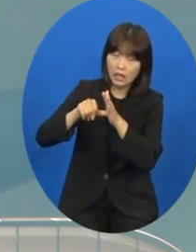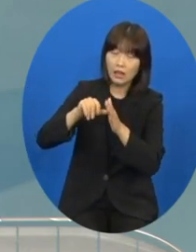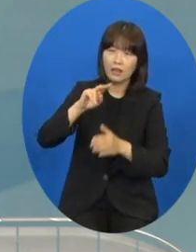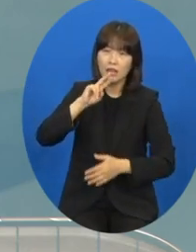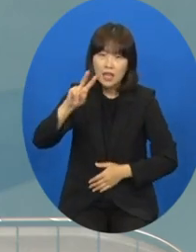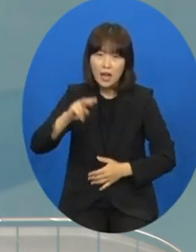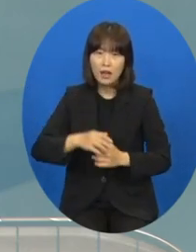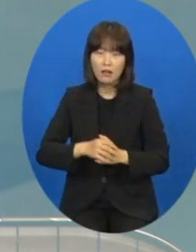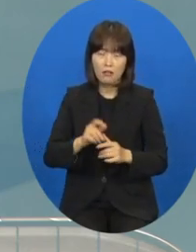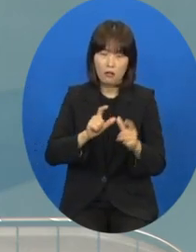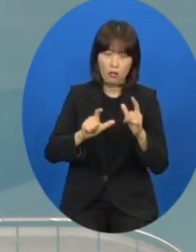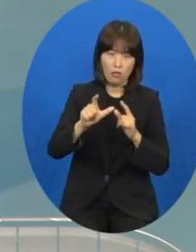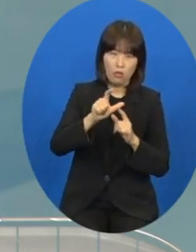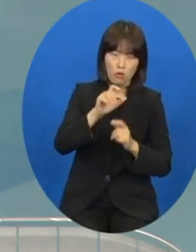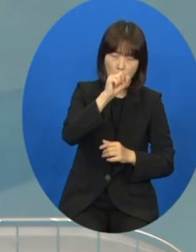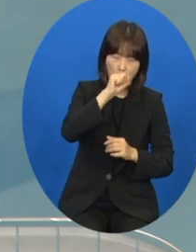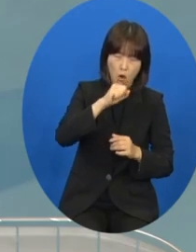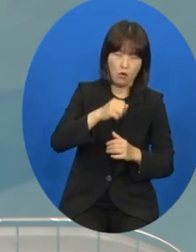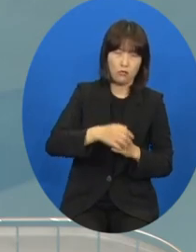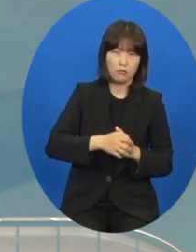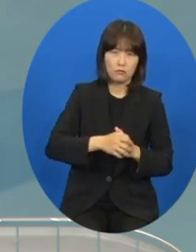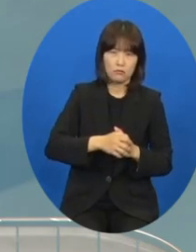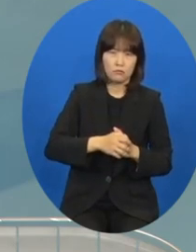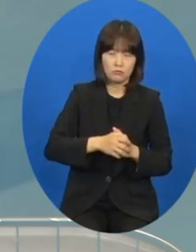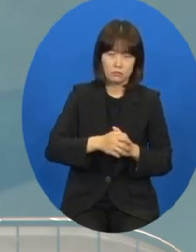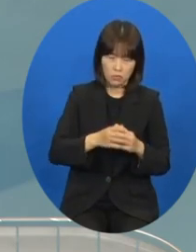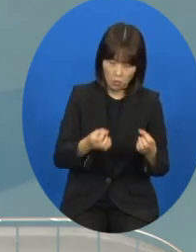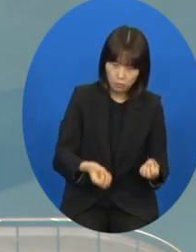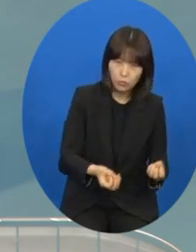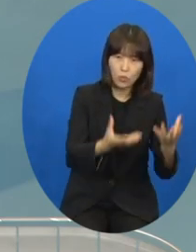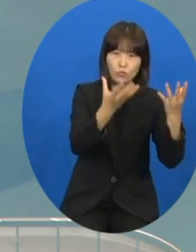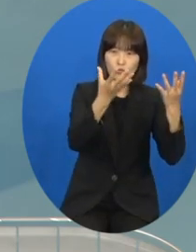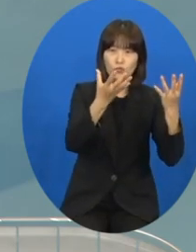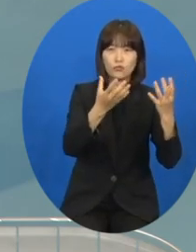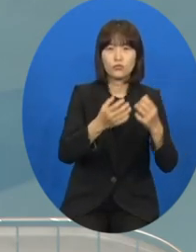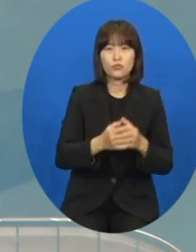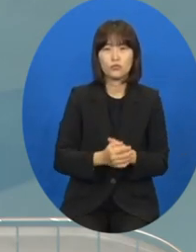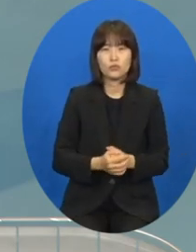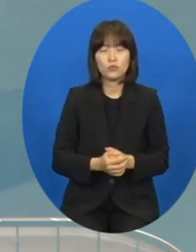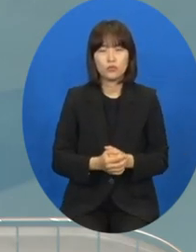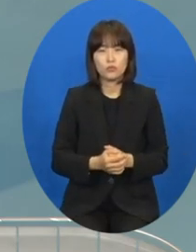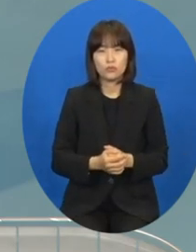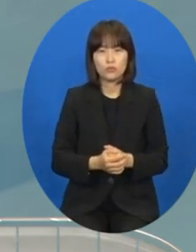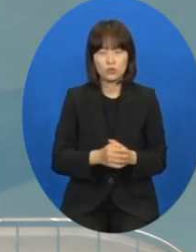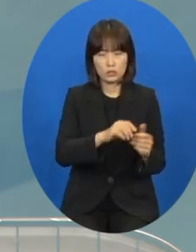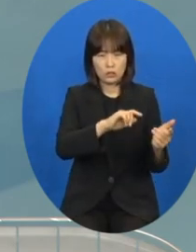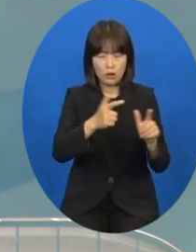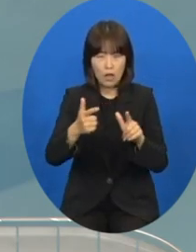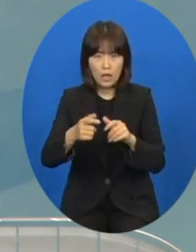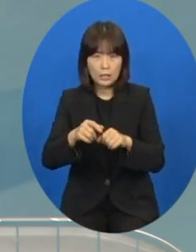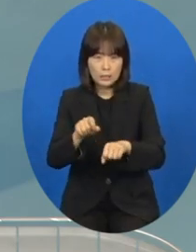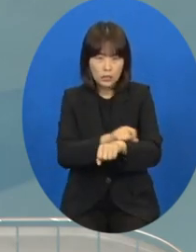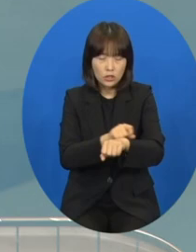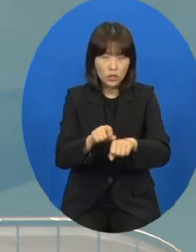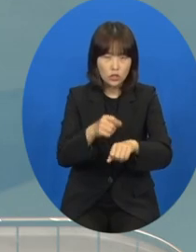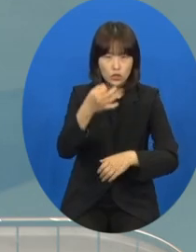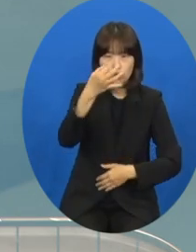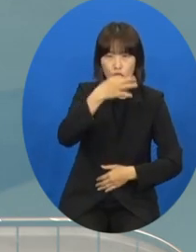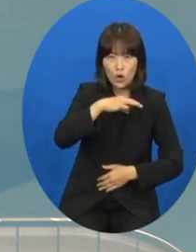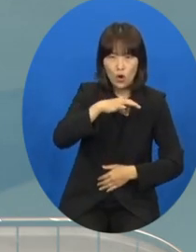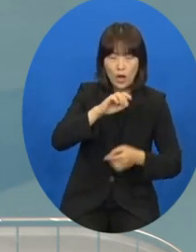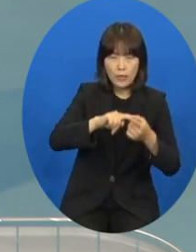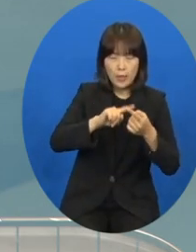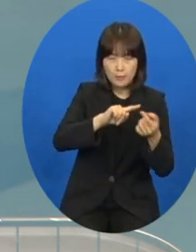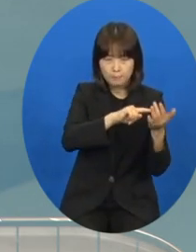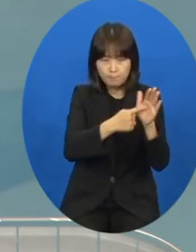효과가 나타나니까. 무슨 폭죽도 터뜨리고 또는 뭐 여러 가지 특수 효과를 낼